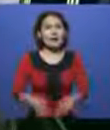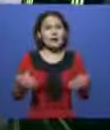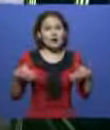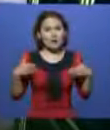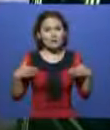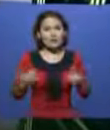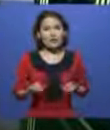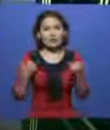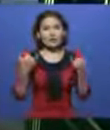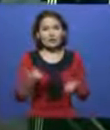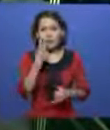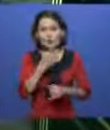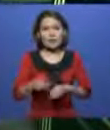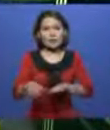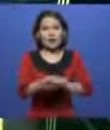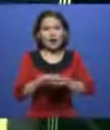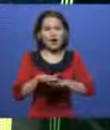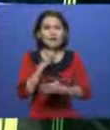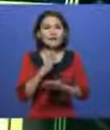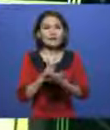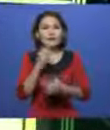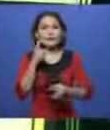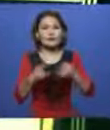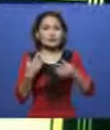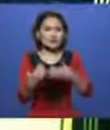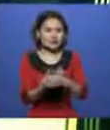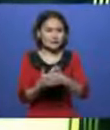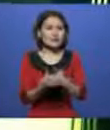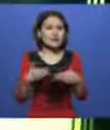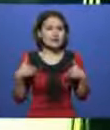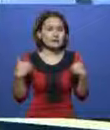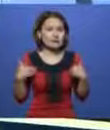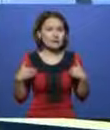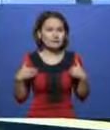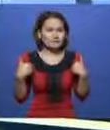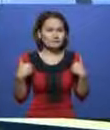Ассаламу алейкум, ардақты ағайын, хабарнасында жаңалықтар, студияда Қуат Ахметжанов және Самал Жанкемір.